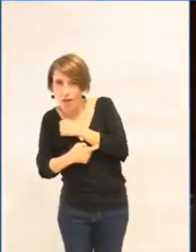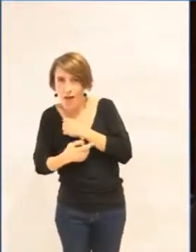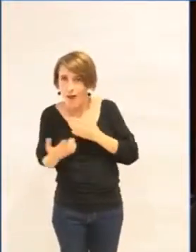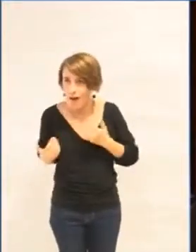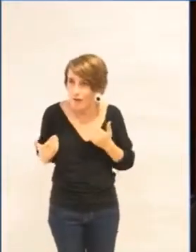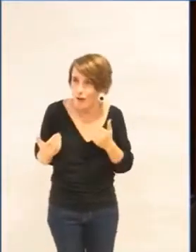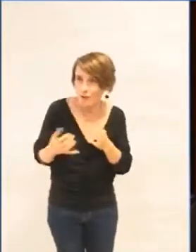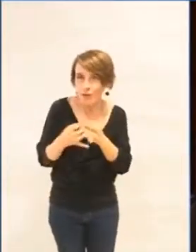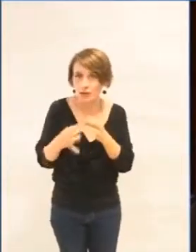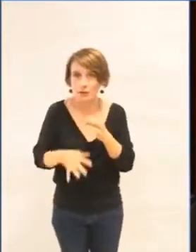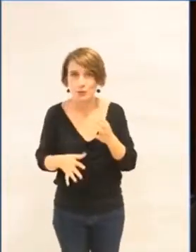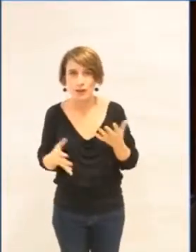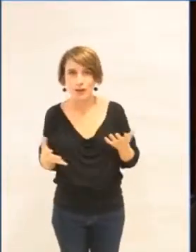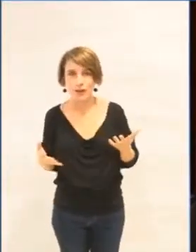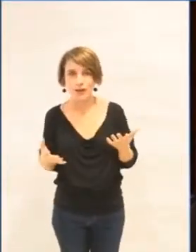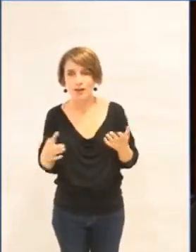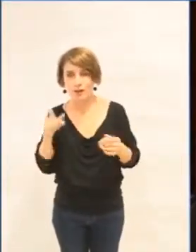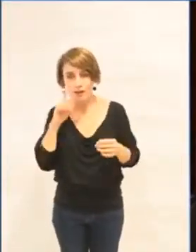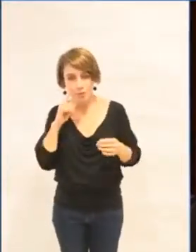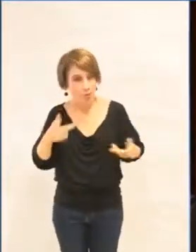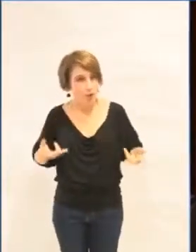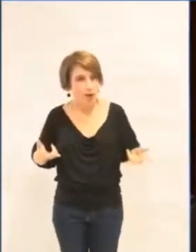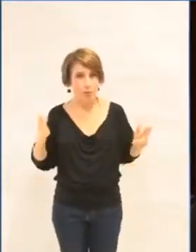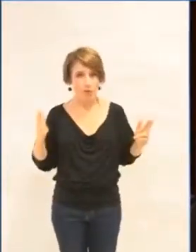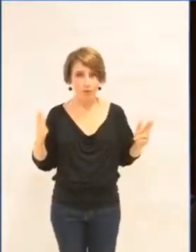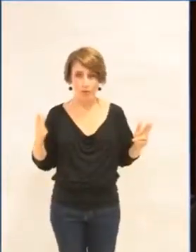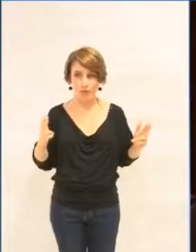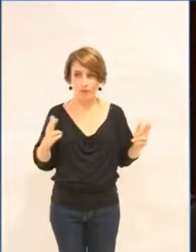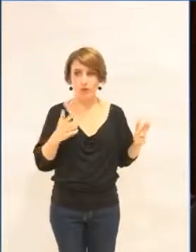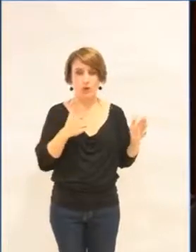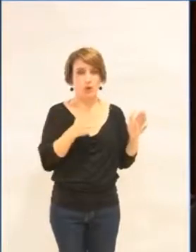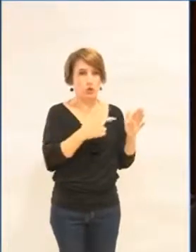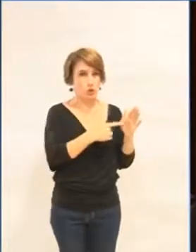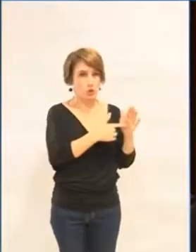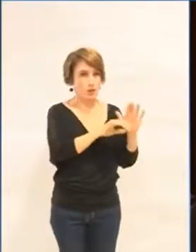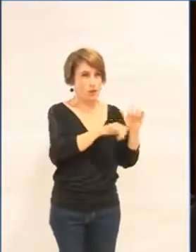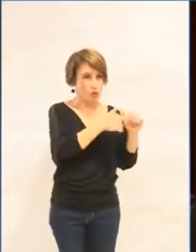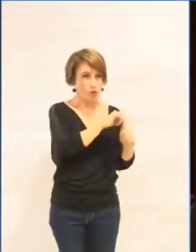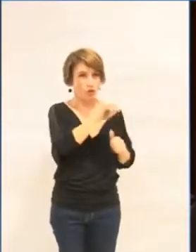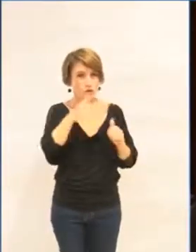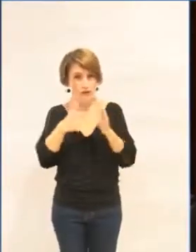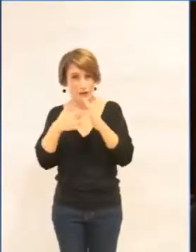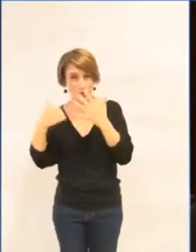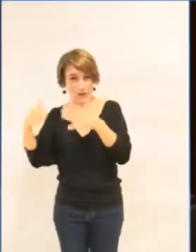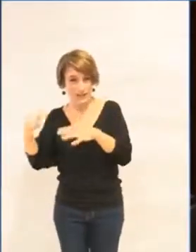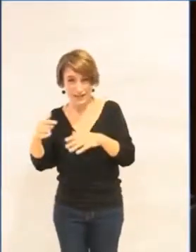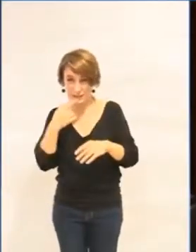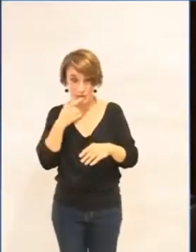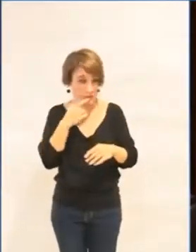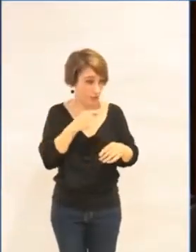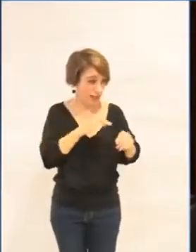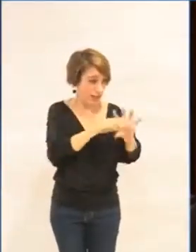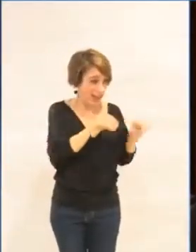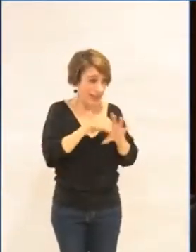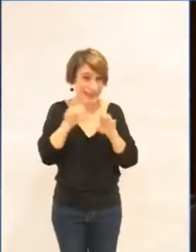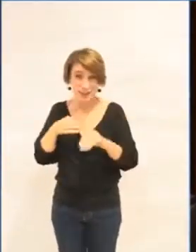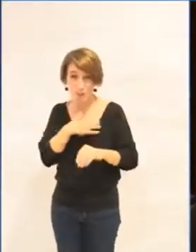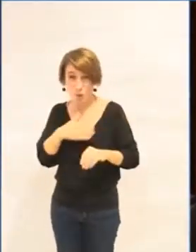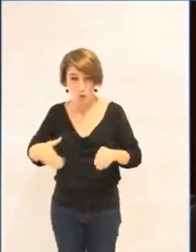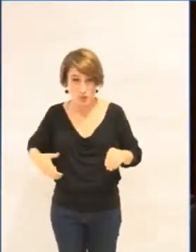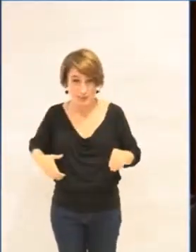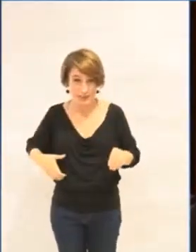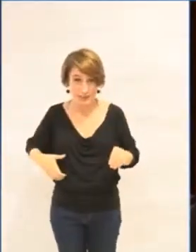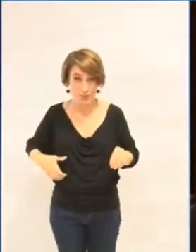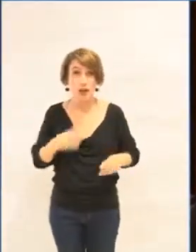budgets équivalente à 2 équipes municipales distinctes suite aux élections de début